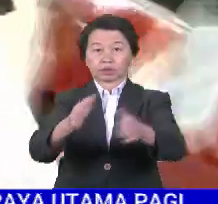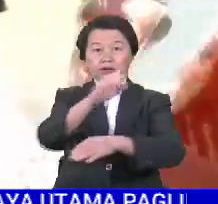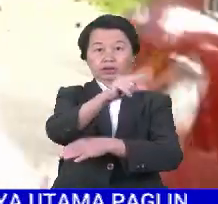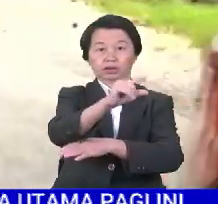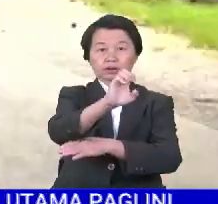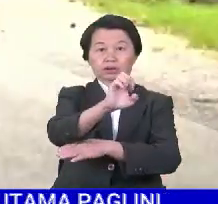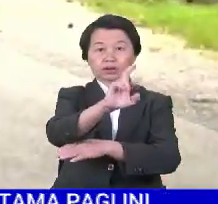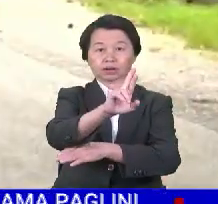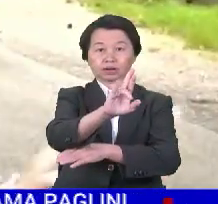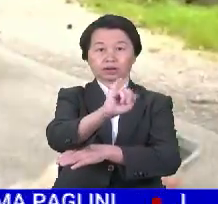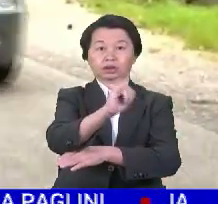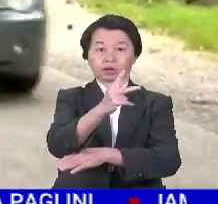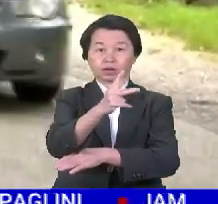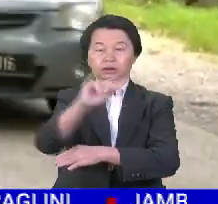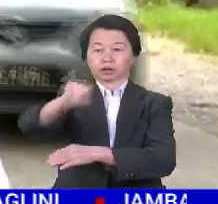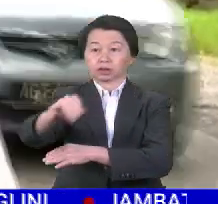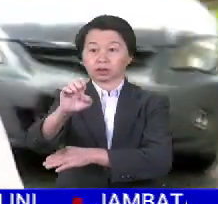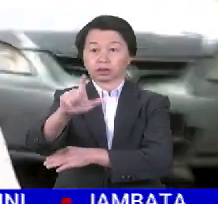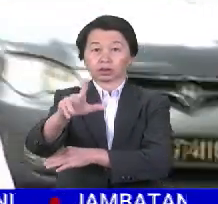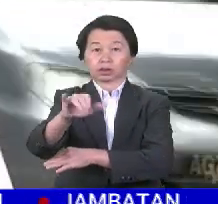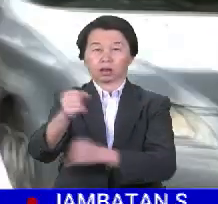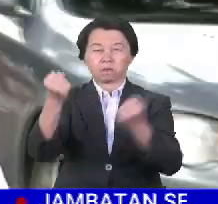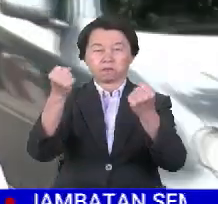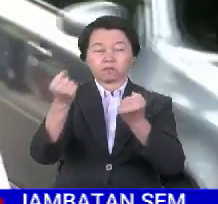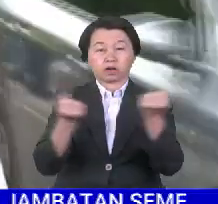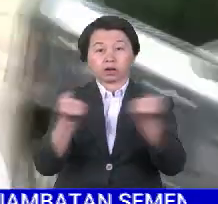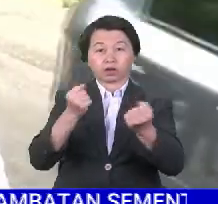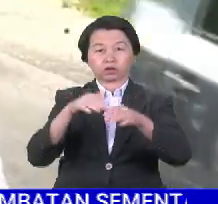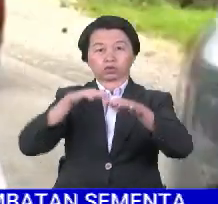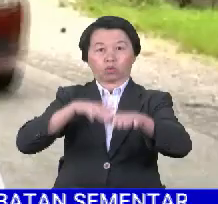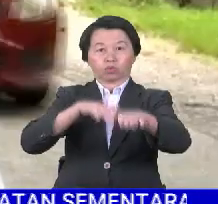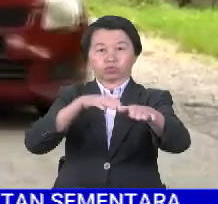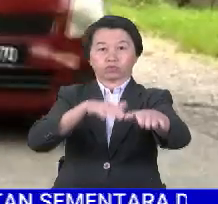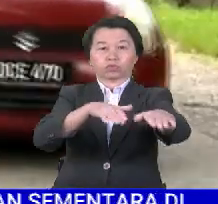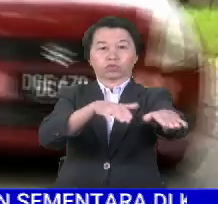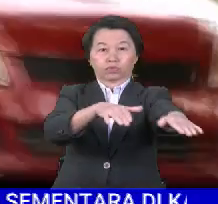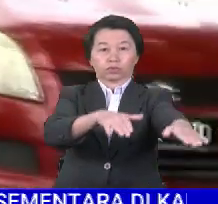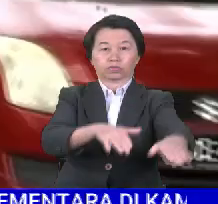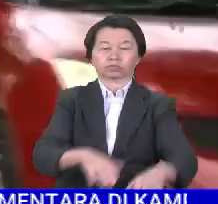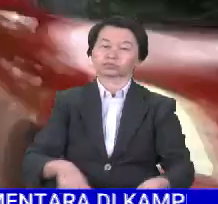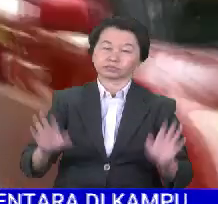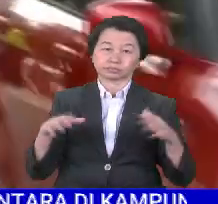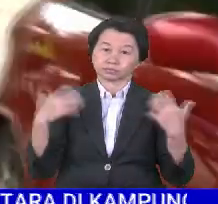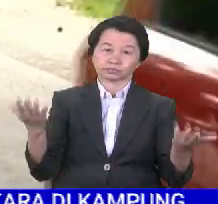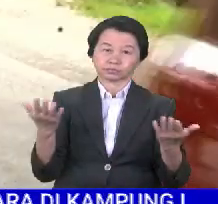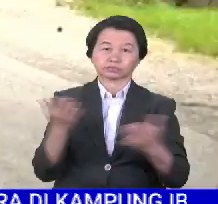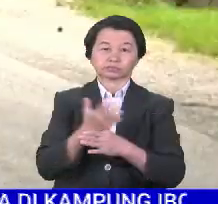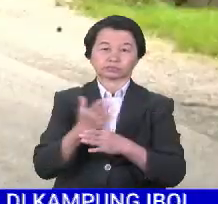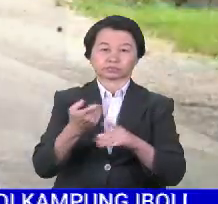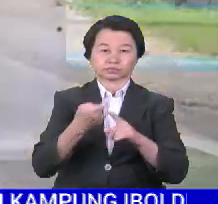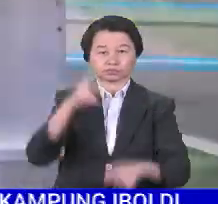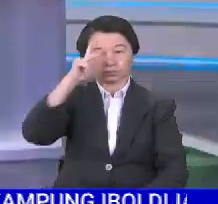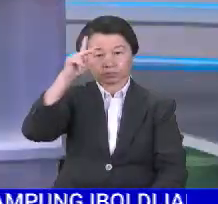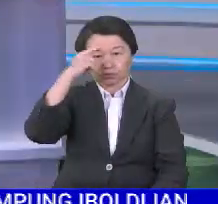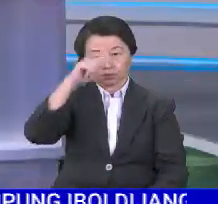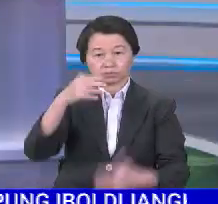Jeli masuki ke Kelantan. Tidak putus-putus kereta masuki ketika ini ya. Jadi saya kira itu sahaja dulu perkongsian saya aliran trafik di negeri